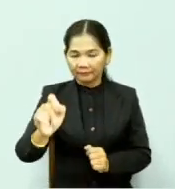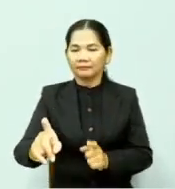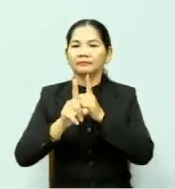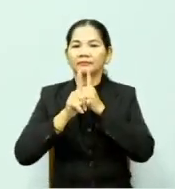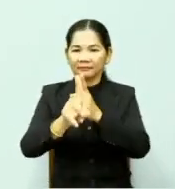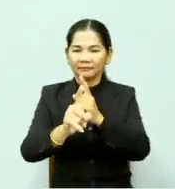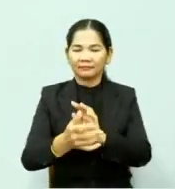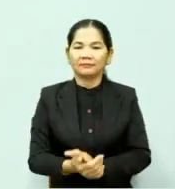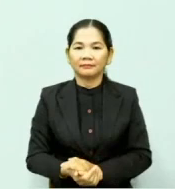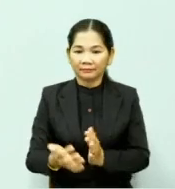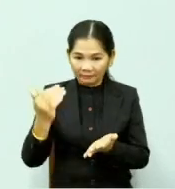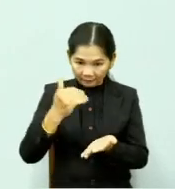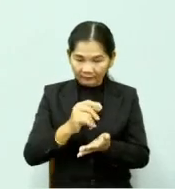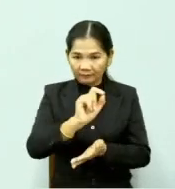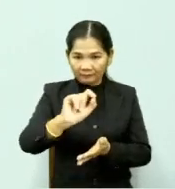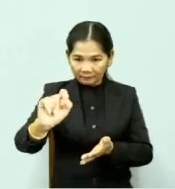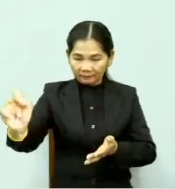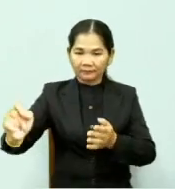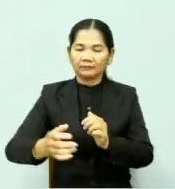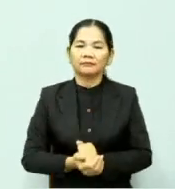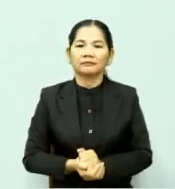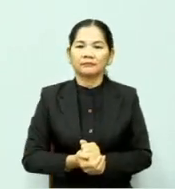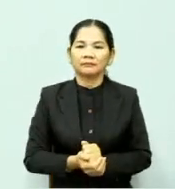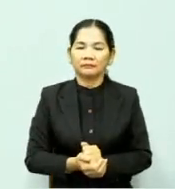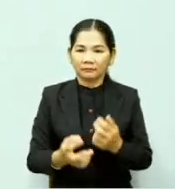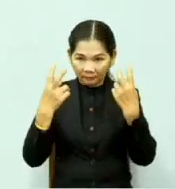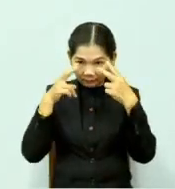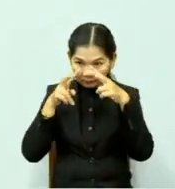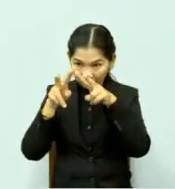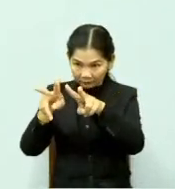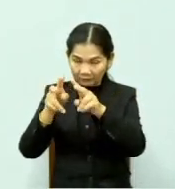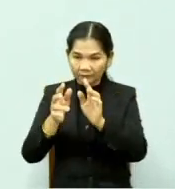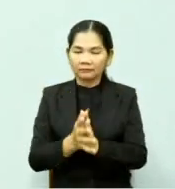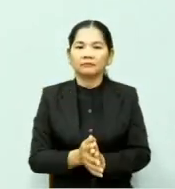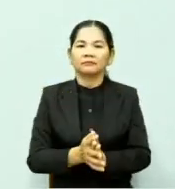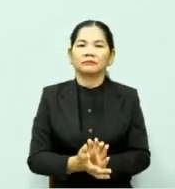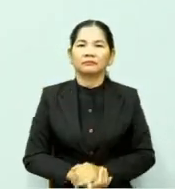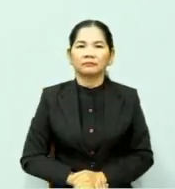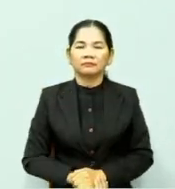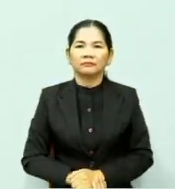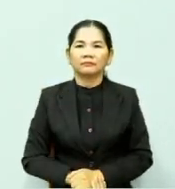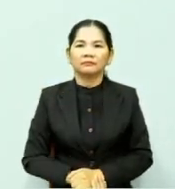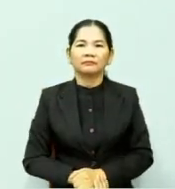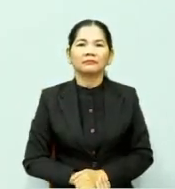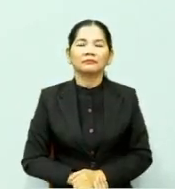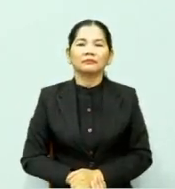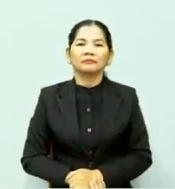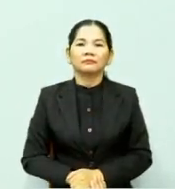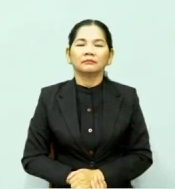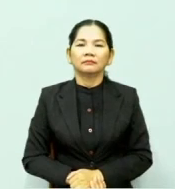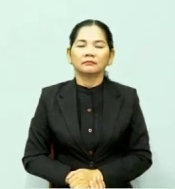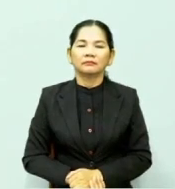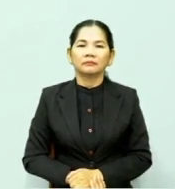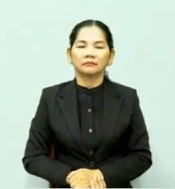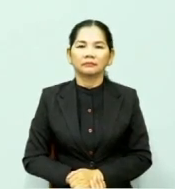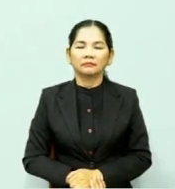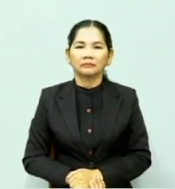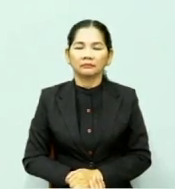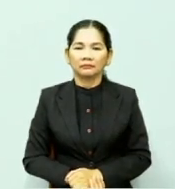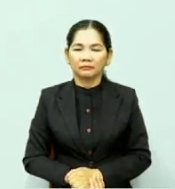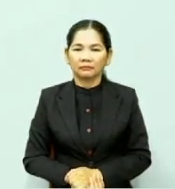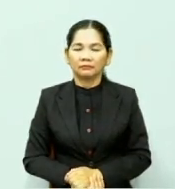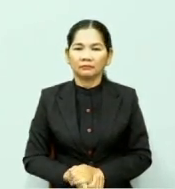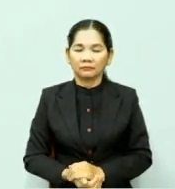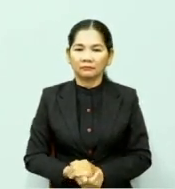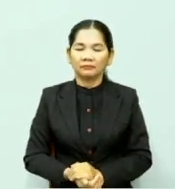tạm àm là con tái sổ xế tạm àm trút bị nịch chà chân chà bằng vùng rung vùng của